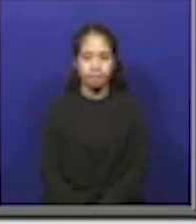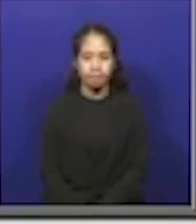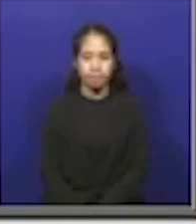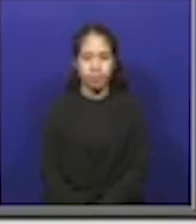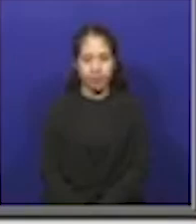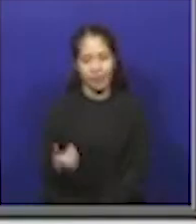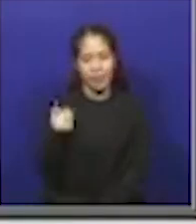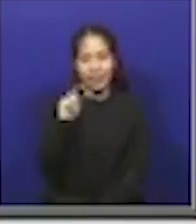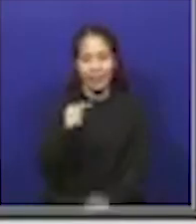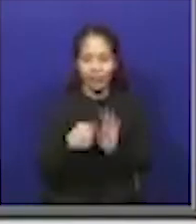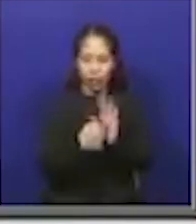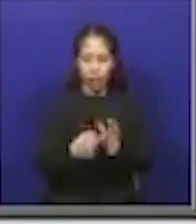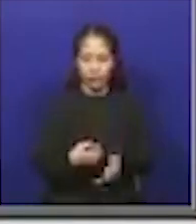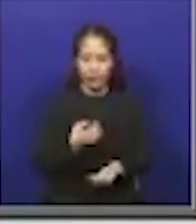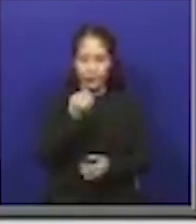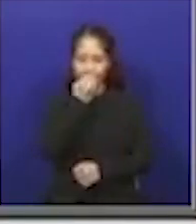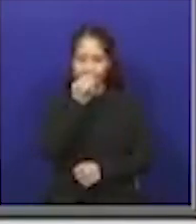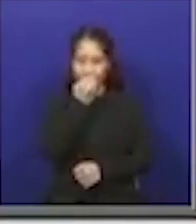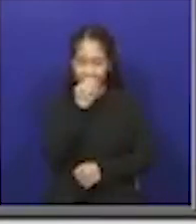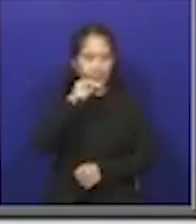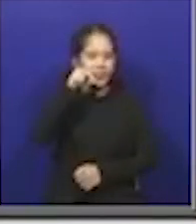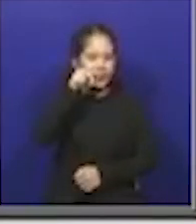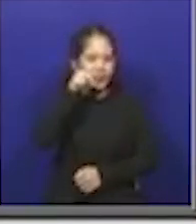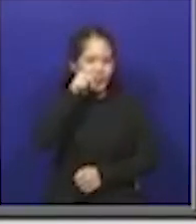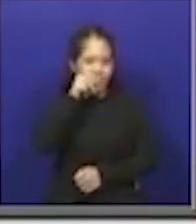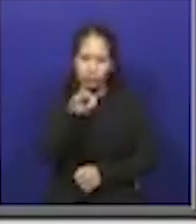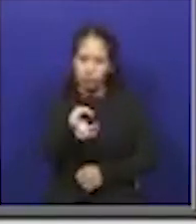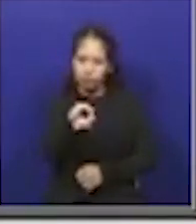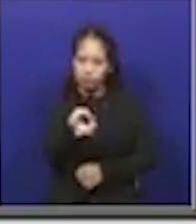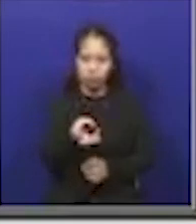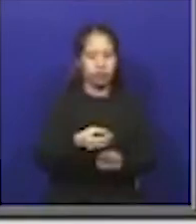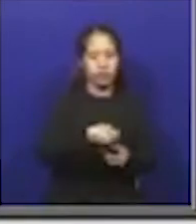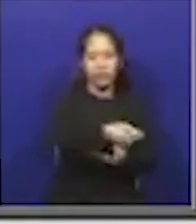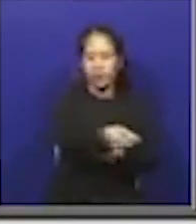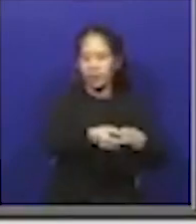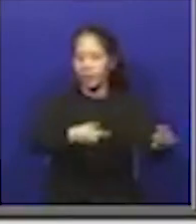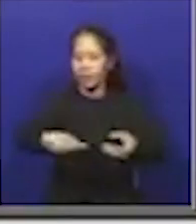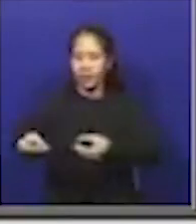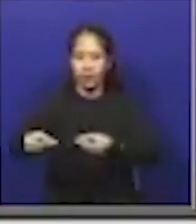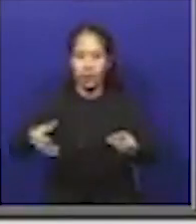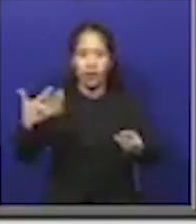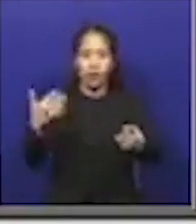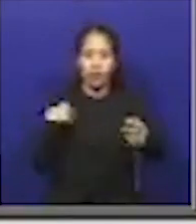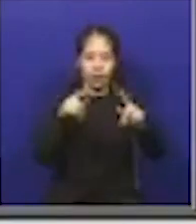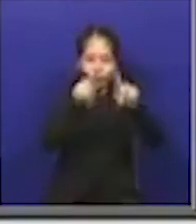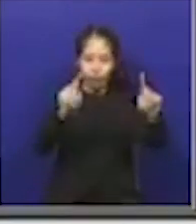จกอาหารแจกน้ำดื่มเกิดตู้ปันสุกเกิดอะไรต่อมีอะไรเต็มไปหมดเลยถาม